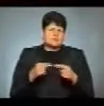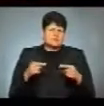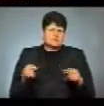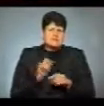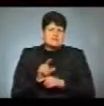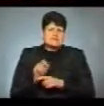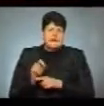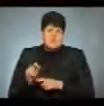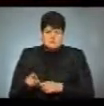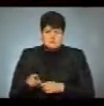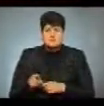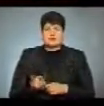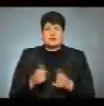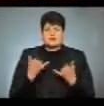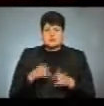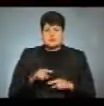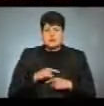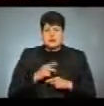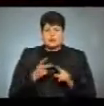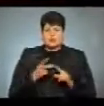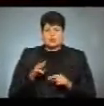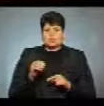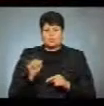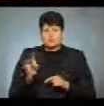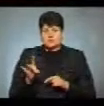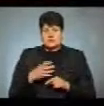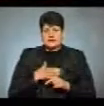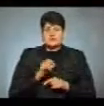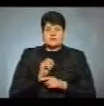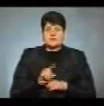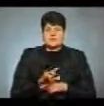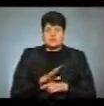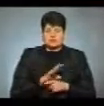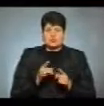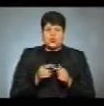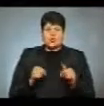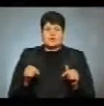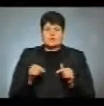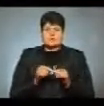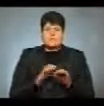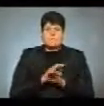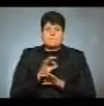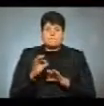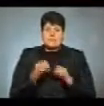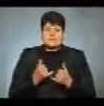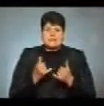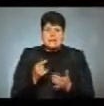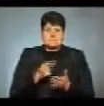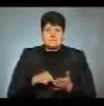різних завдань. Ми зараз у фіналі другого туру, і нашим завданням було організувати проект для